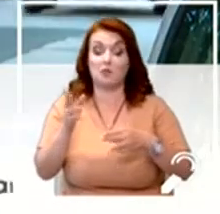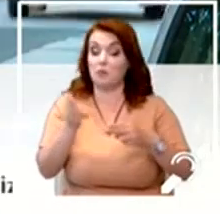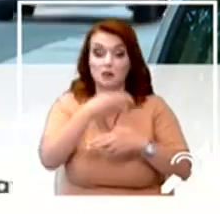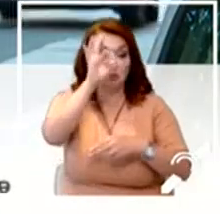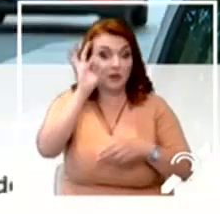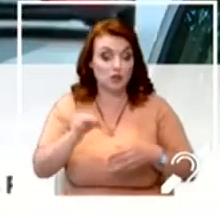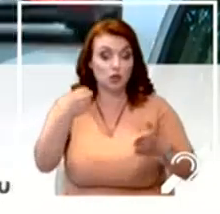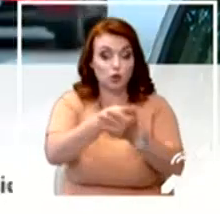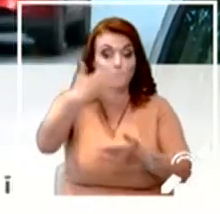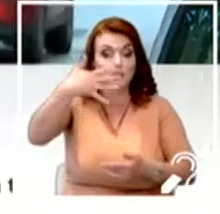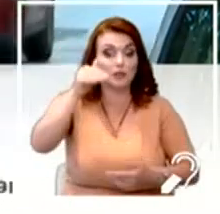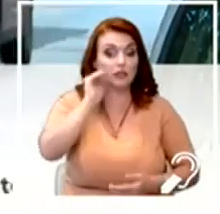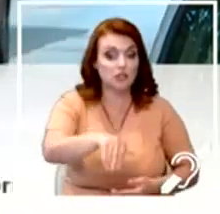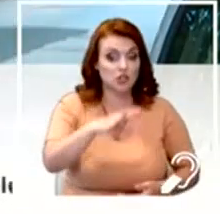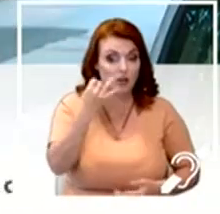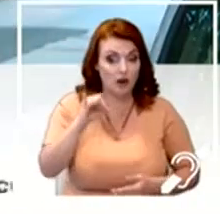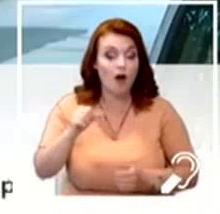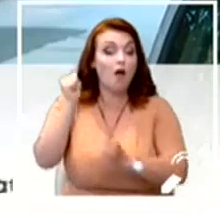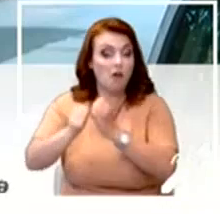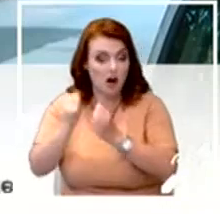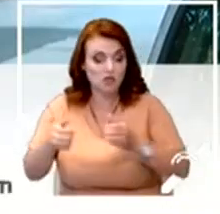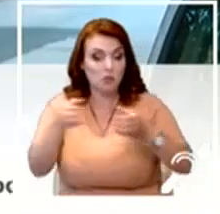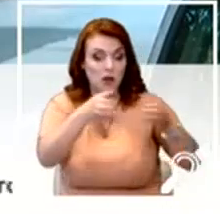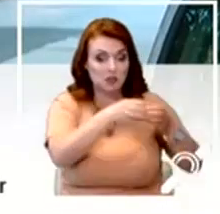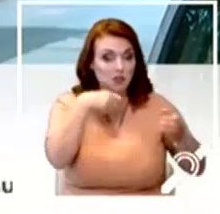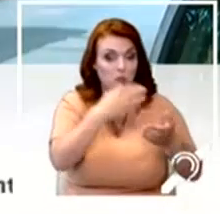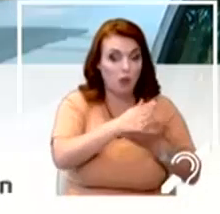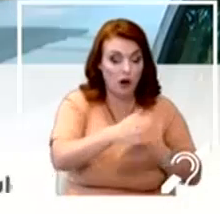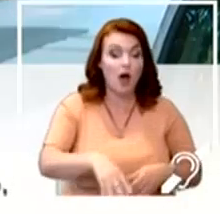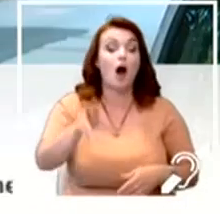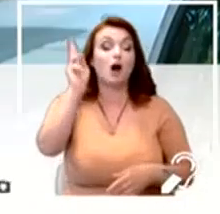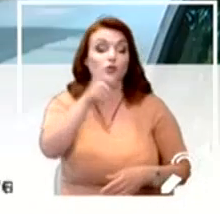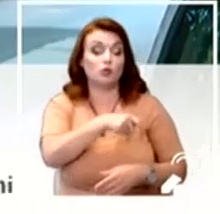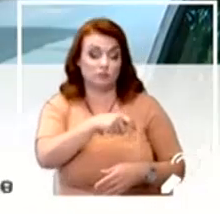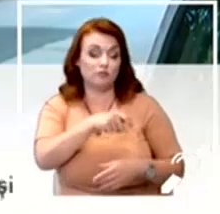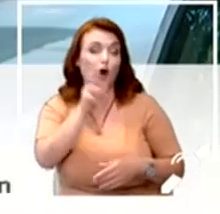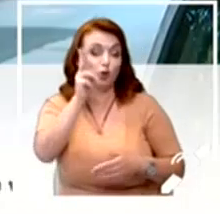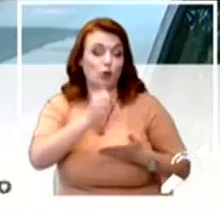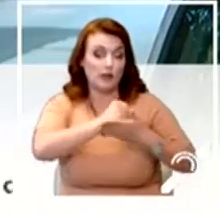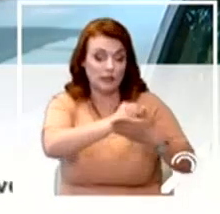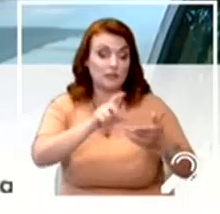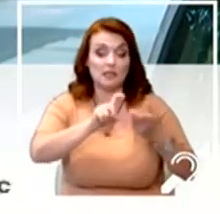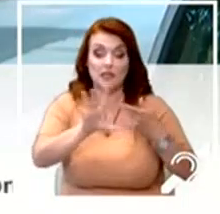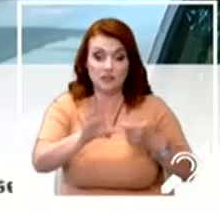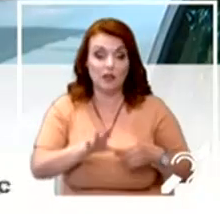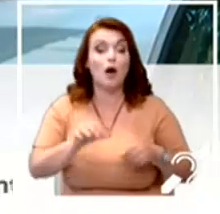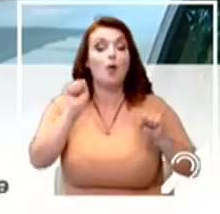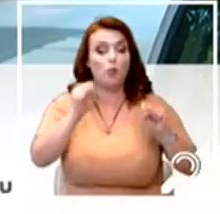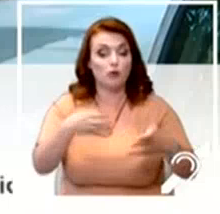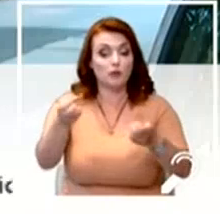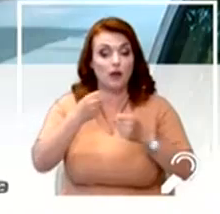de lei, iar candidații independenți vor putea accesa credite fără dobândă până la suma